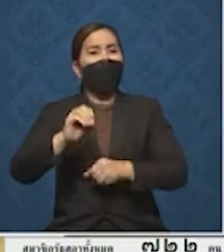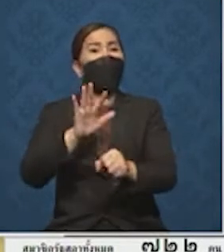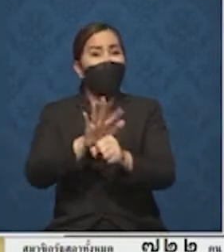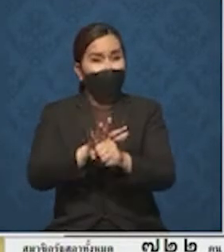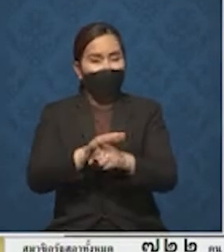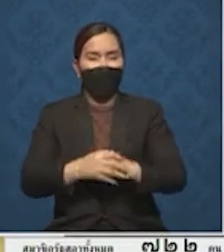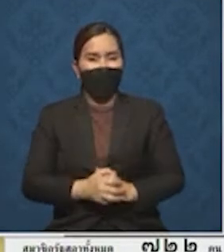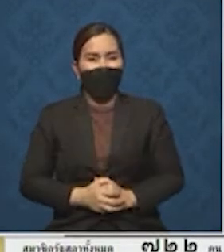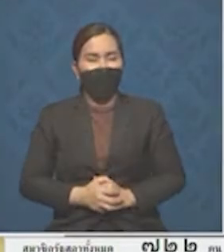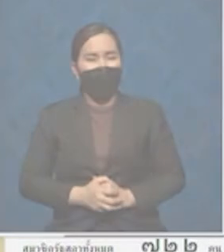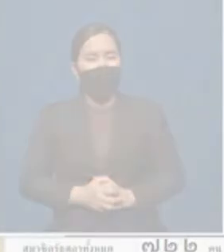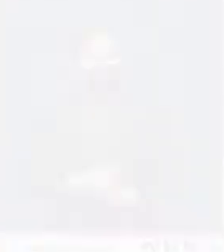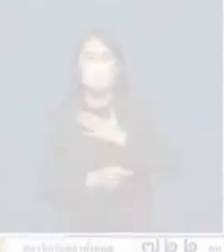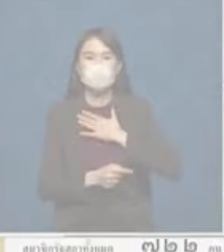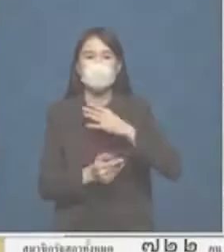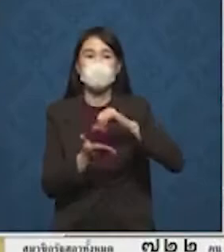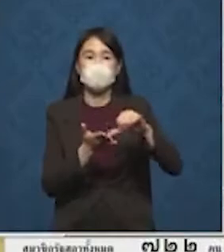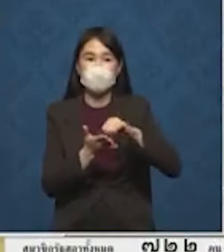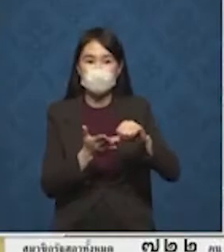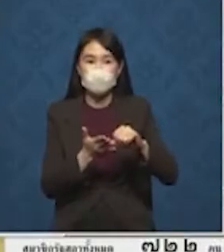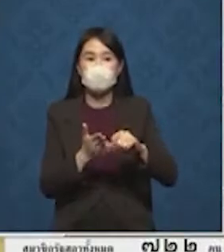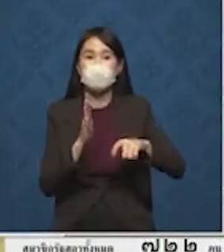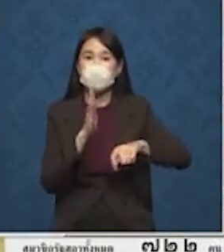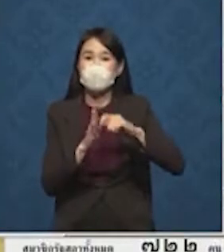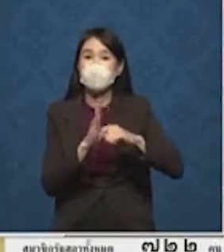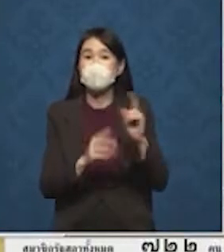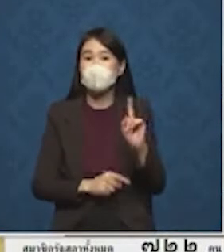จะต้องไปมีตัวแทนจัมาและอกเขตหนึ่ง